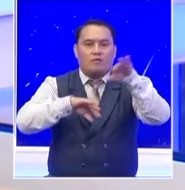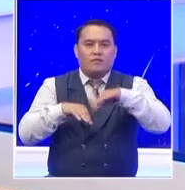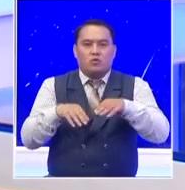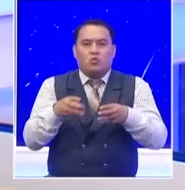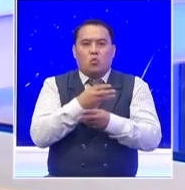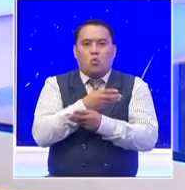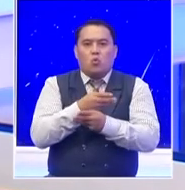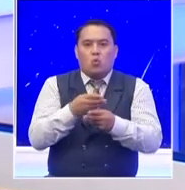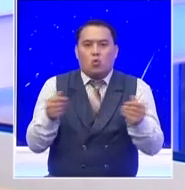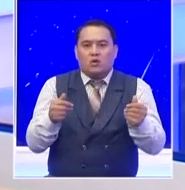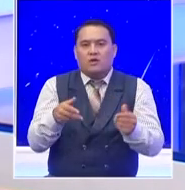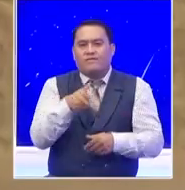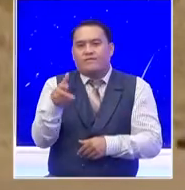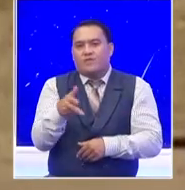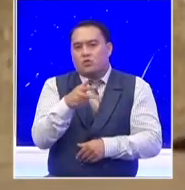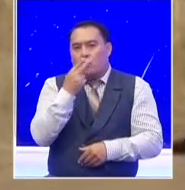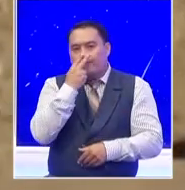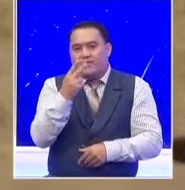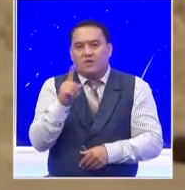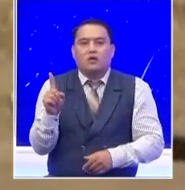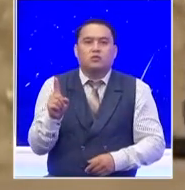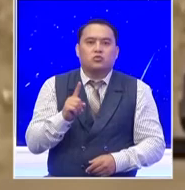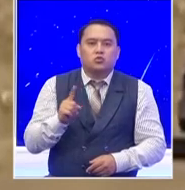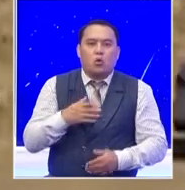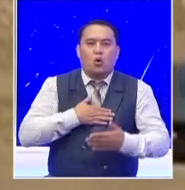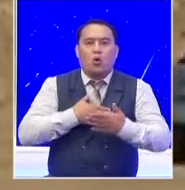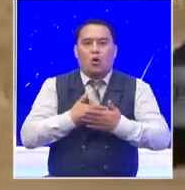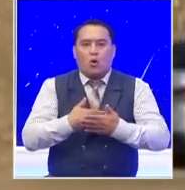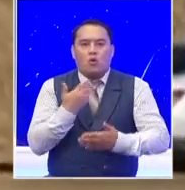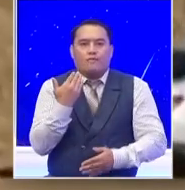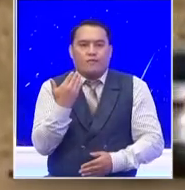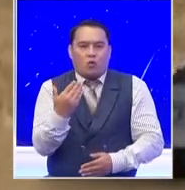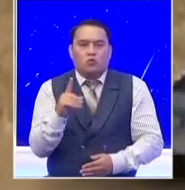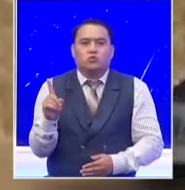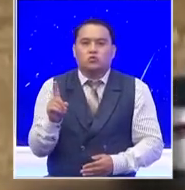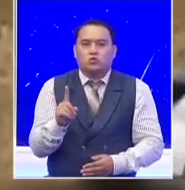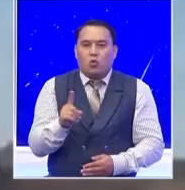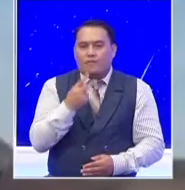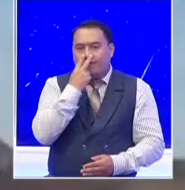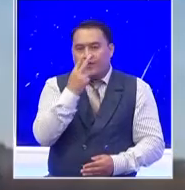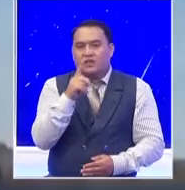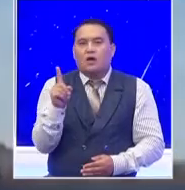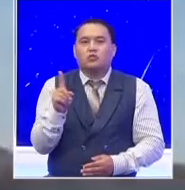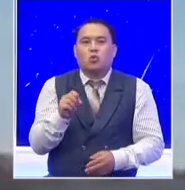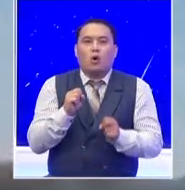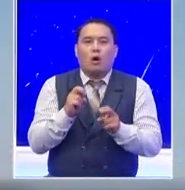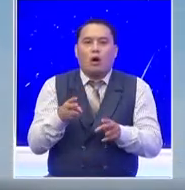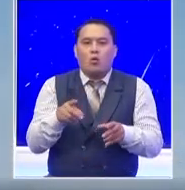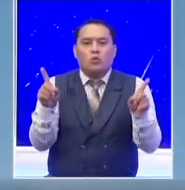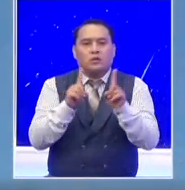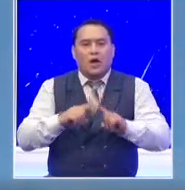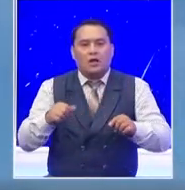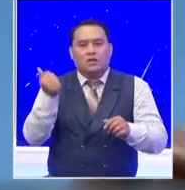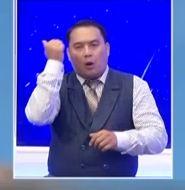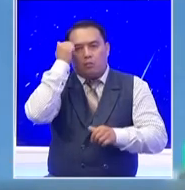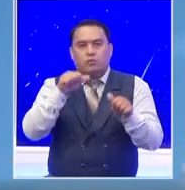глазах. Это видео было снято на Чарынском каньоне экоактивистом Тимуром Илюсизовым. На нем отчетливо видно, как над уникальным памятником